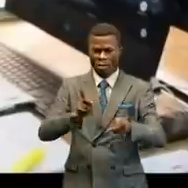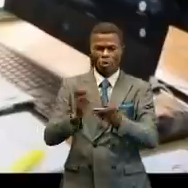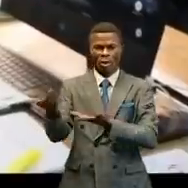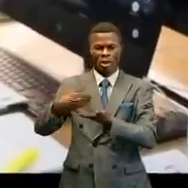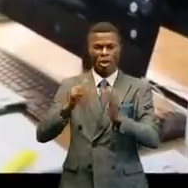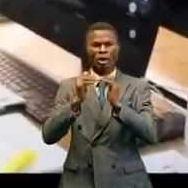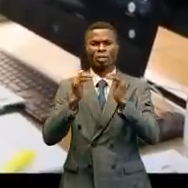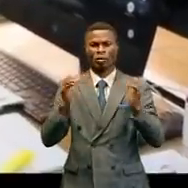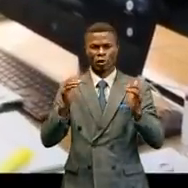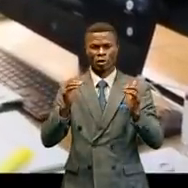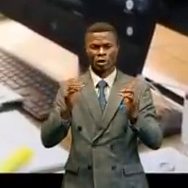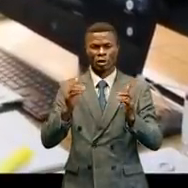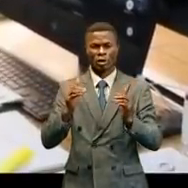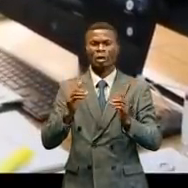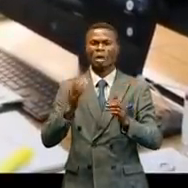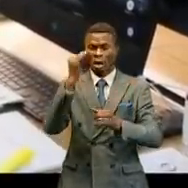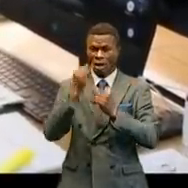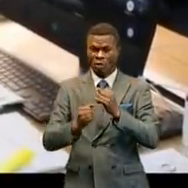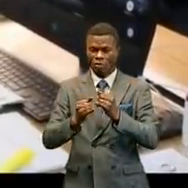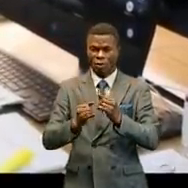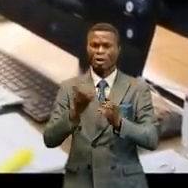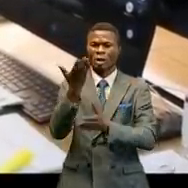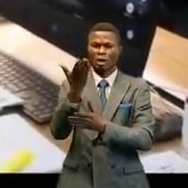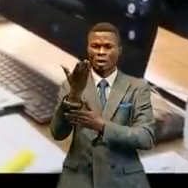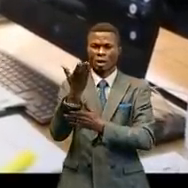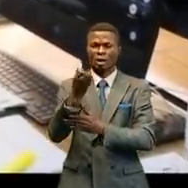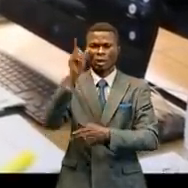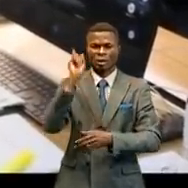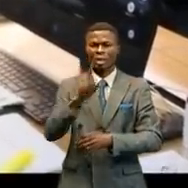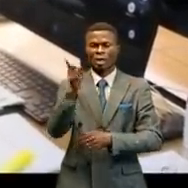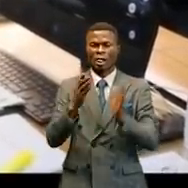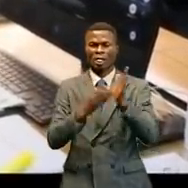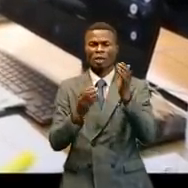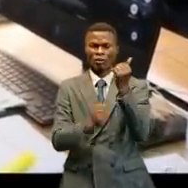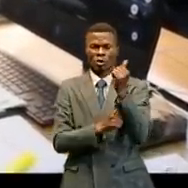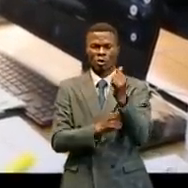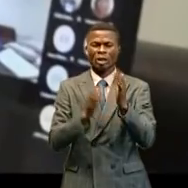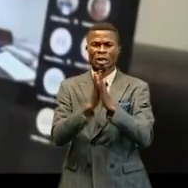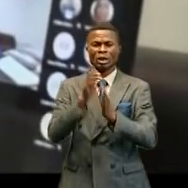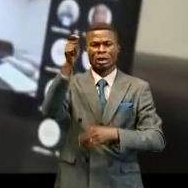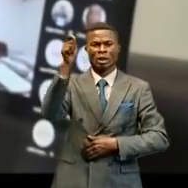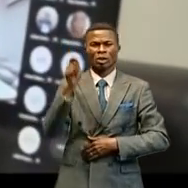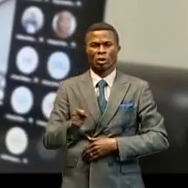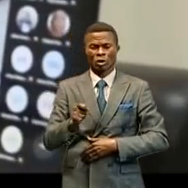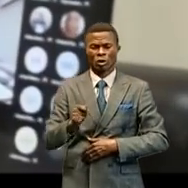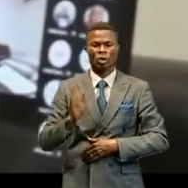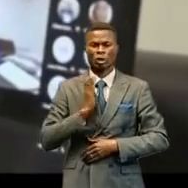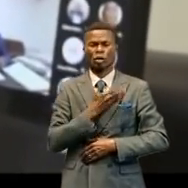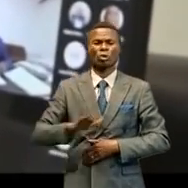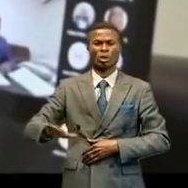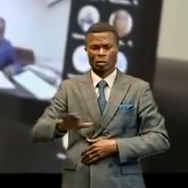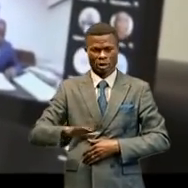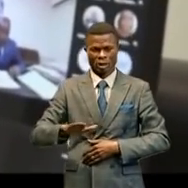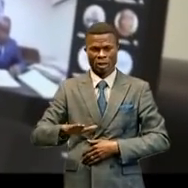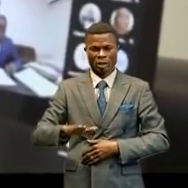de la paix s'est soldé par l'interpellation de 139 personnes, dont une dizaine de militaires forces armées de la République démocratique